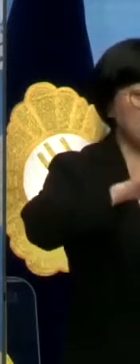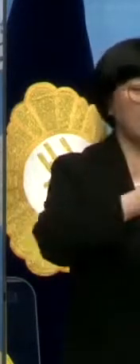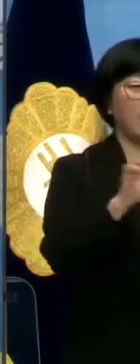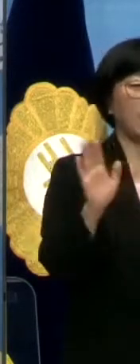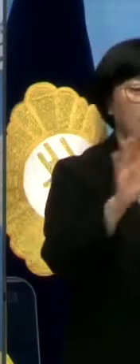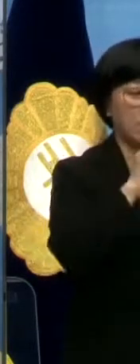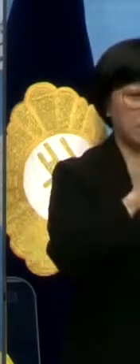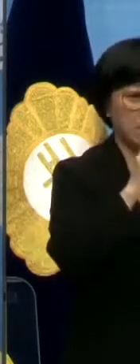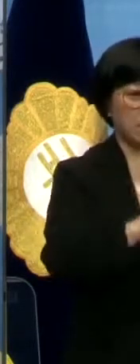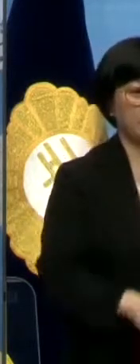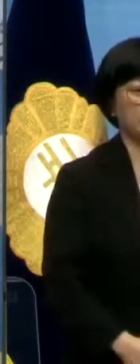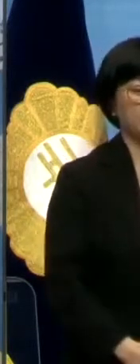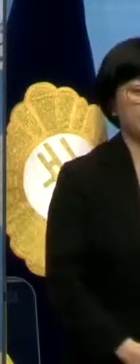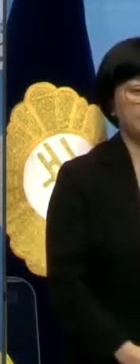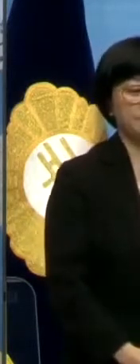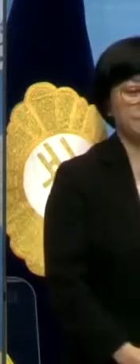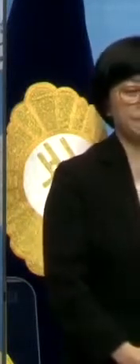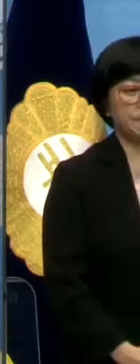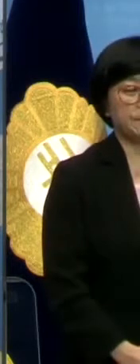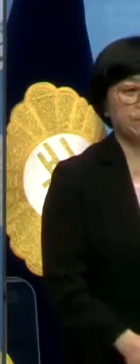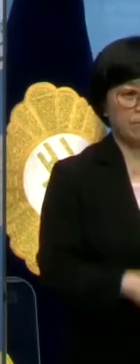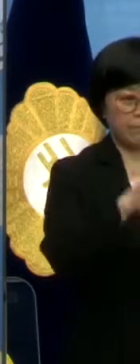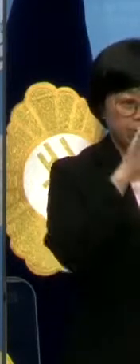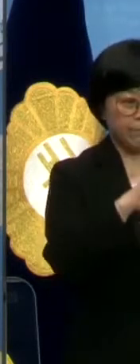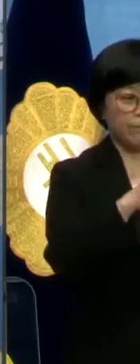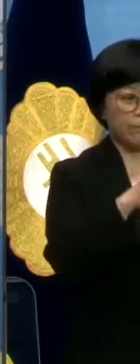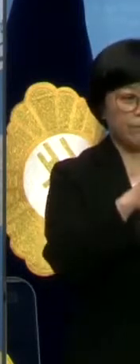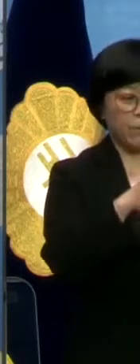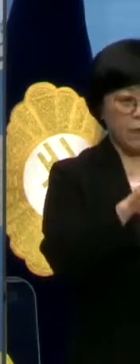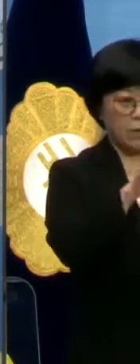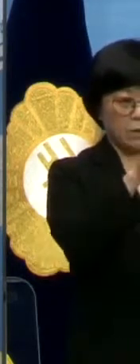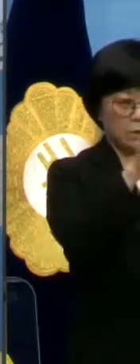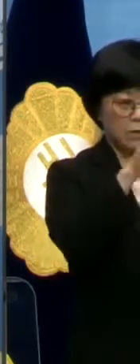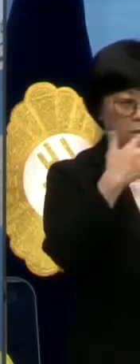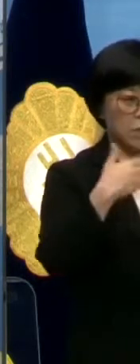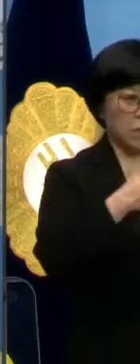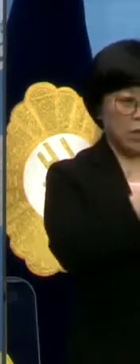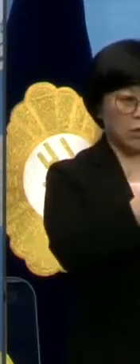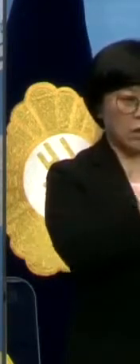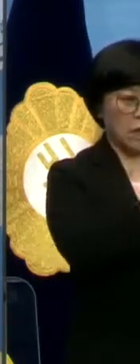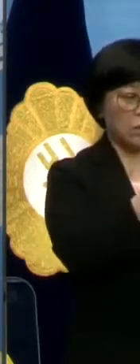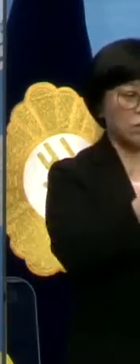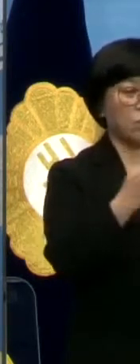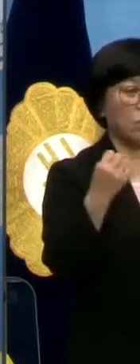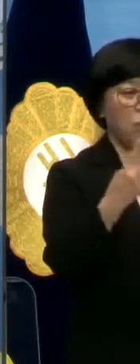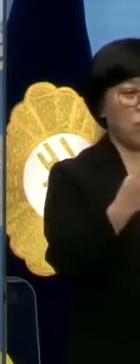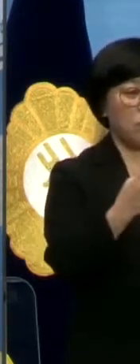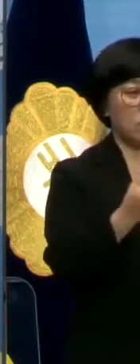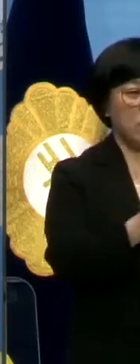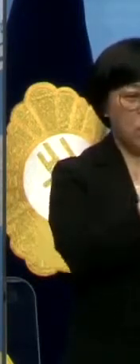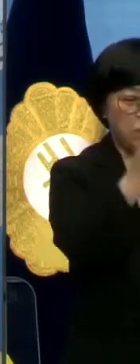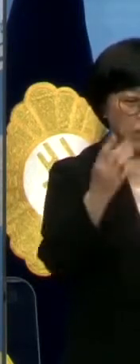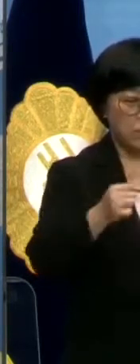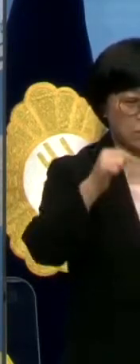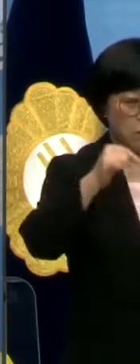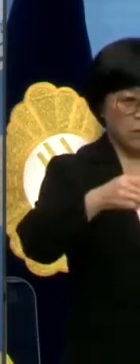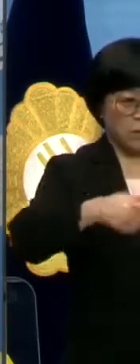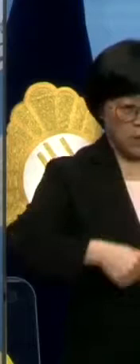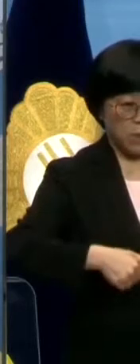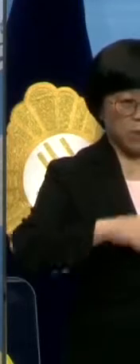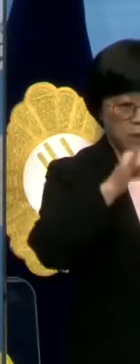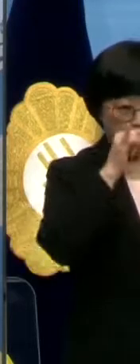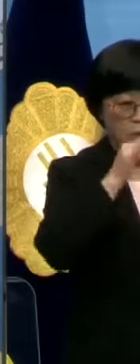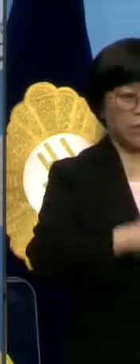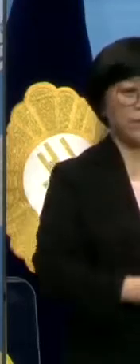다르지 않습니다. 이래서는 안 되는 것입니다. 정부 의견에 이 부분뿐만 아니라 여러 가지 논의해야 할 지점들이